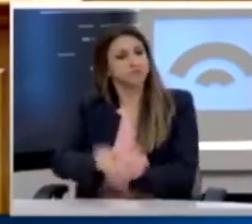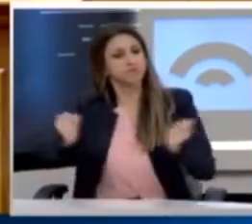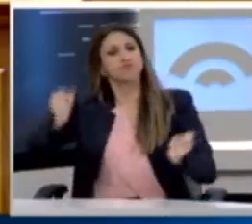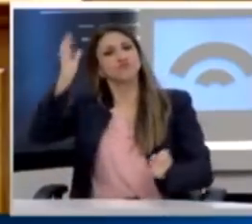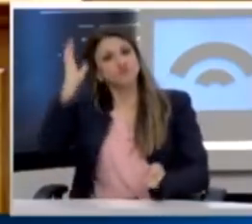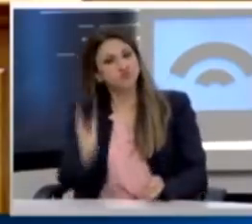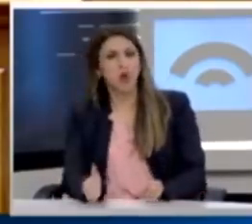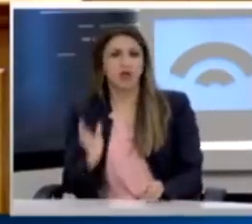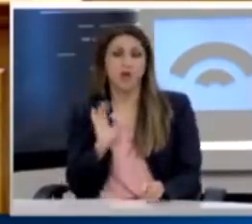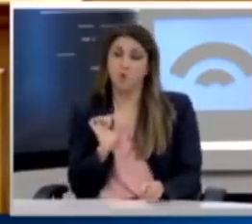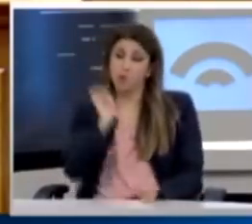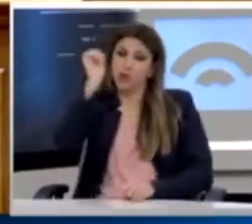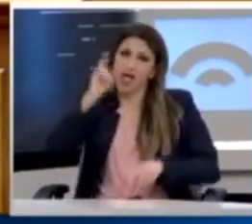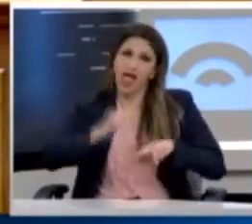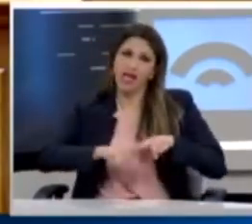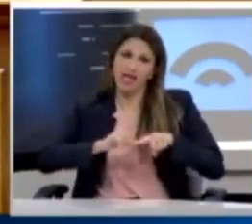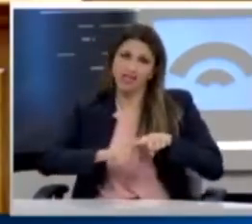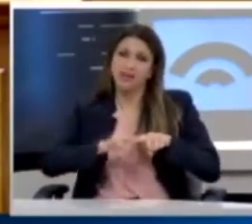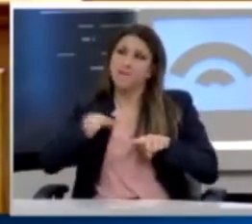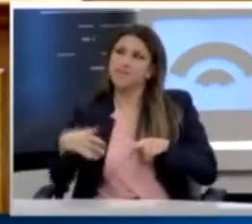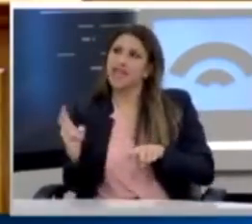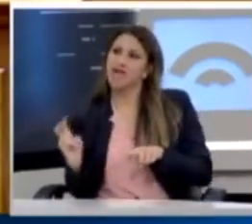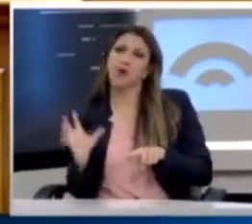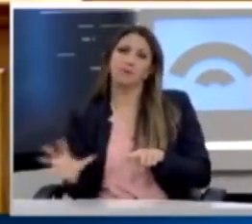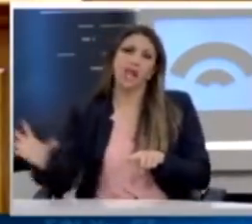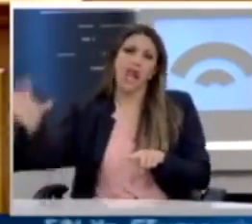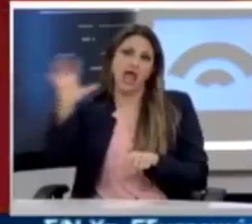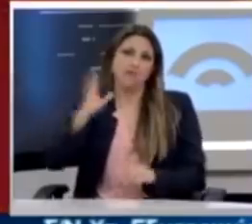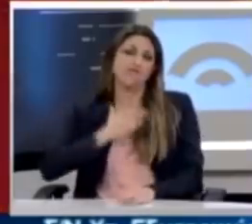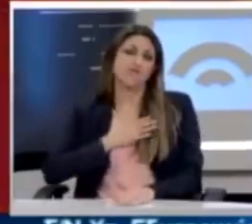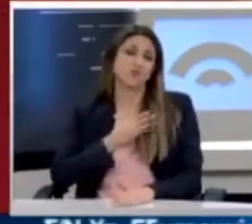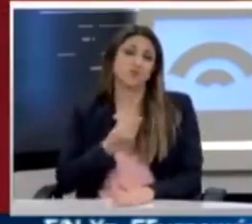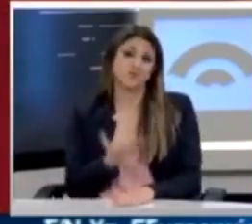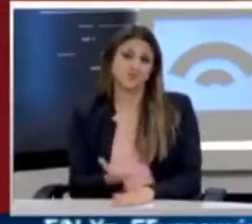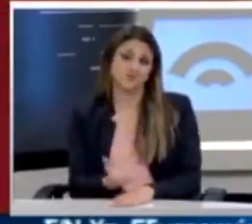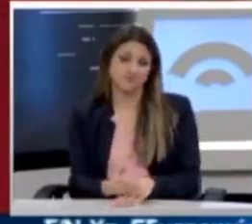απ' όλα ο ίδιος ο δικός μας ο λαός, ο ελληνικός λαός. Σας ευχαριστώ.